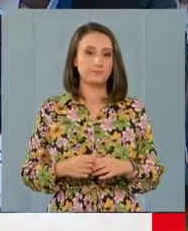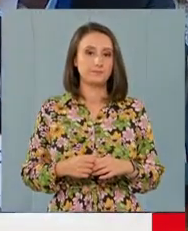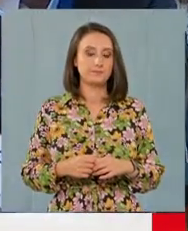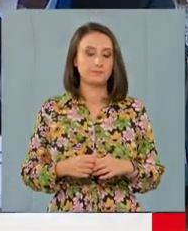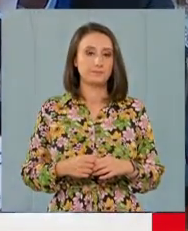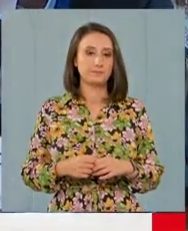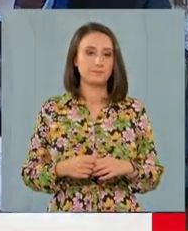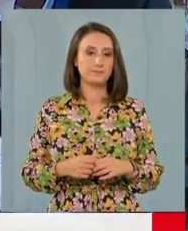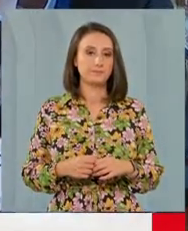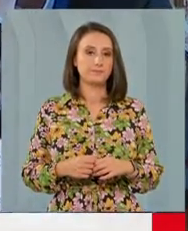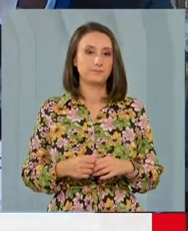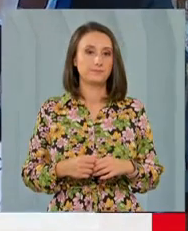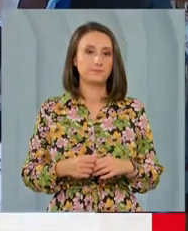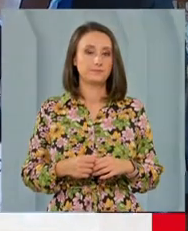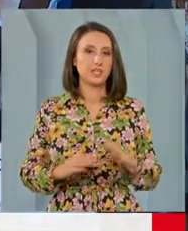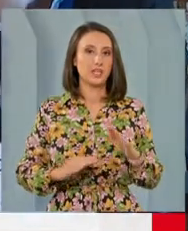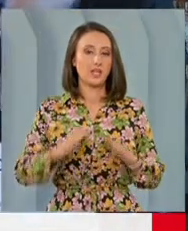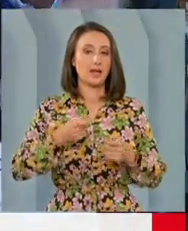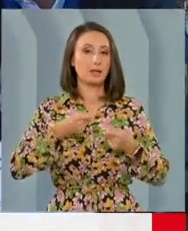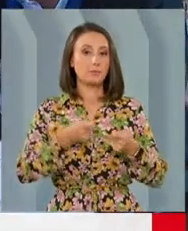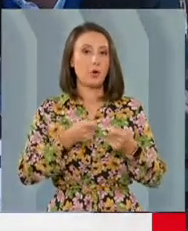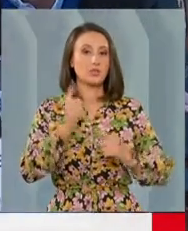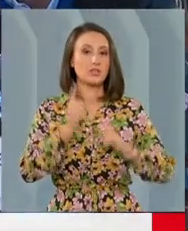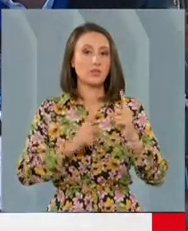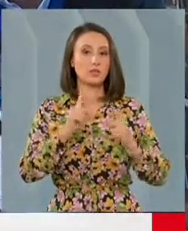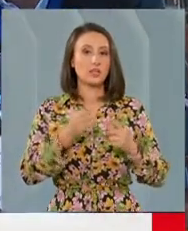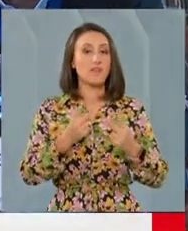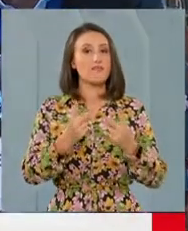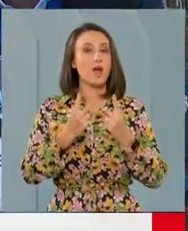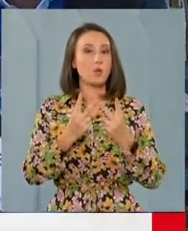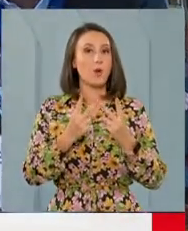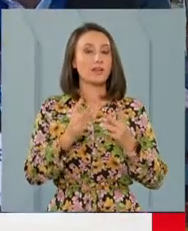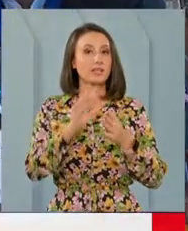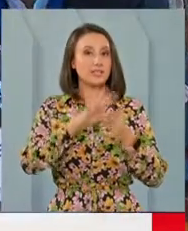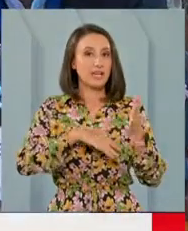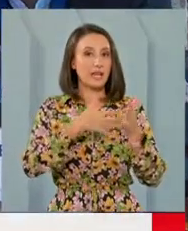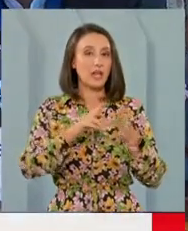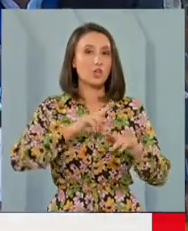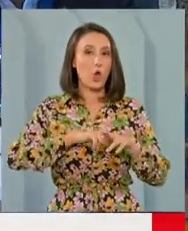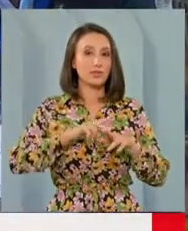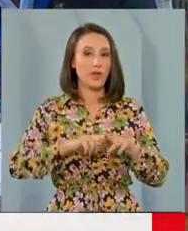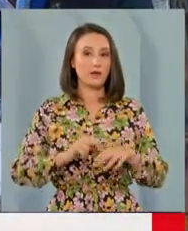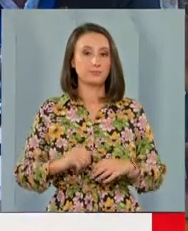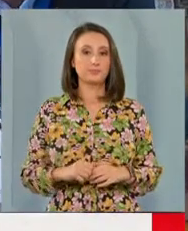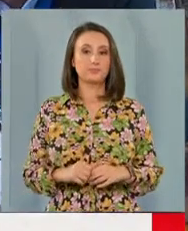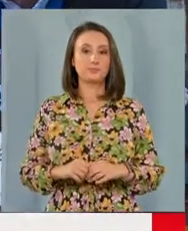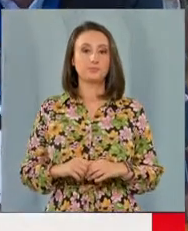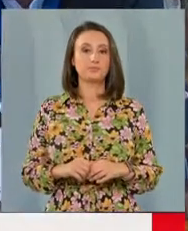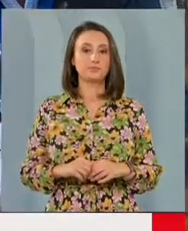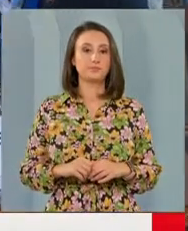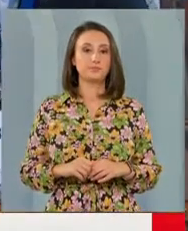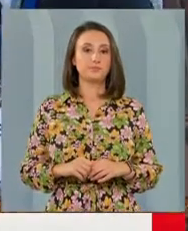ridicarea nivelului de impozit în funcție de valoare cuprinsă în grilele notariale, ceea ce la